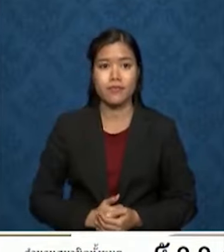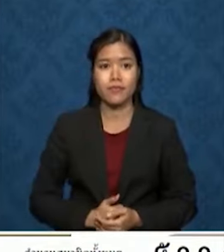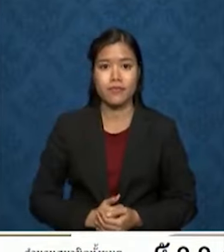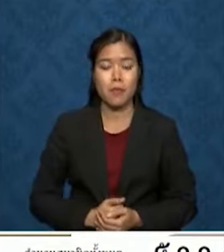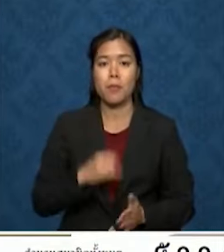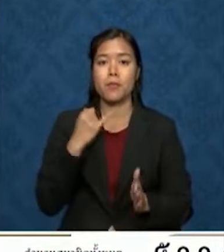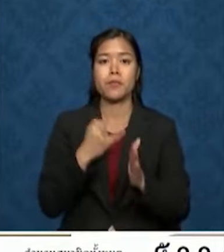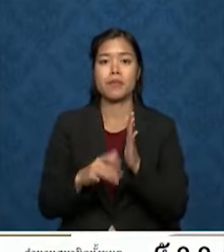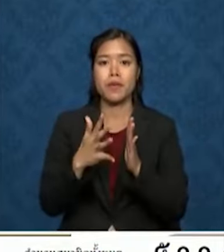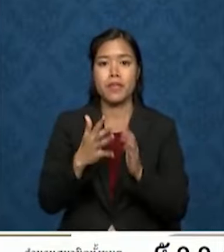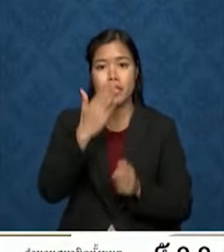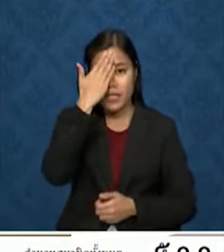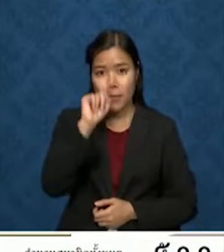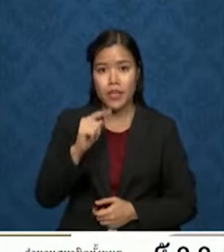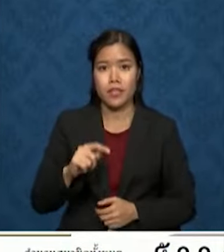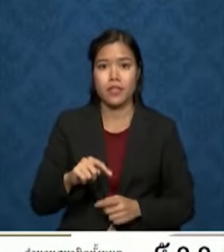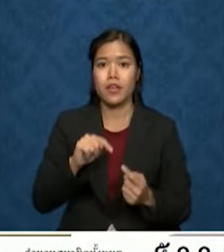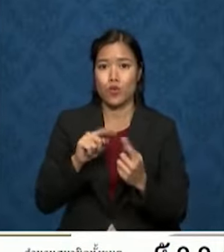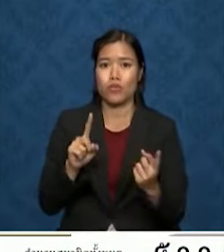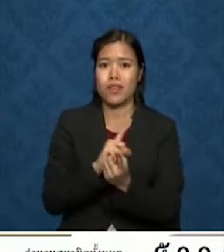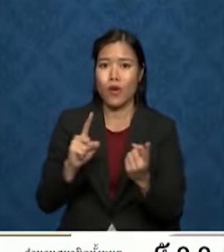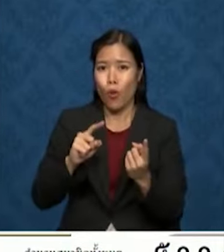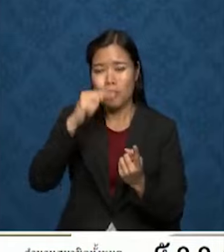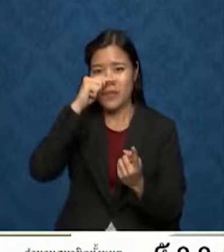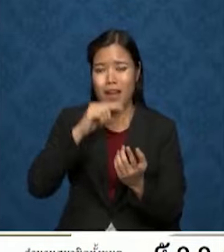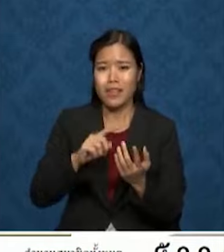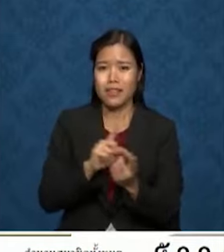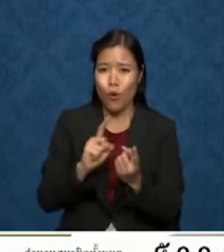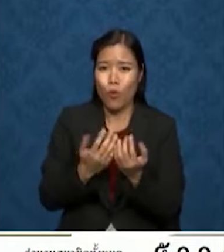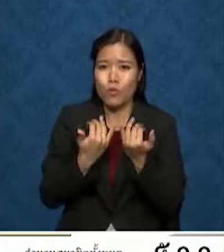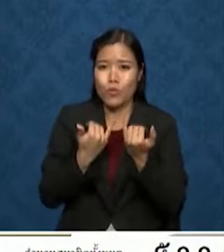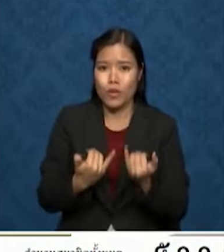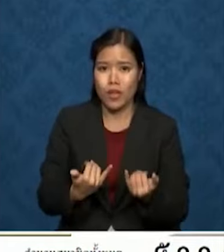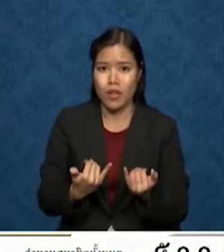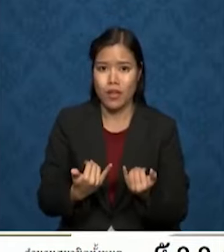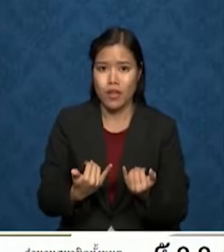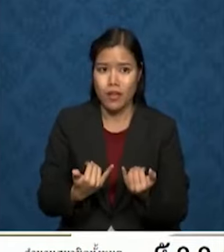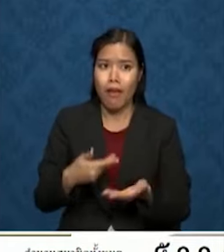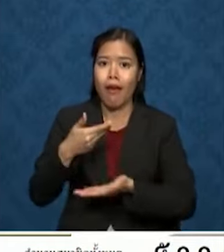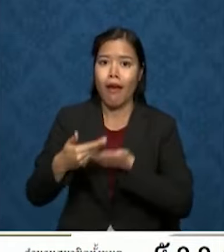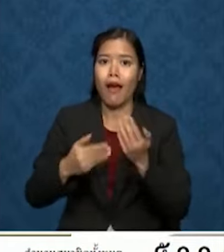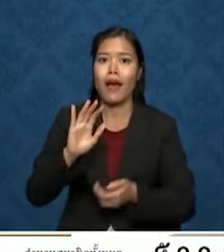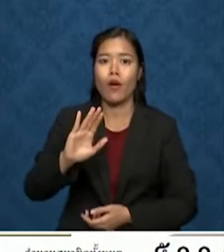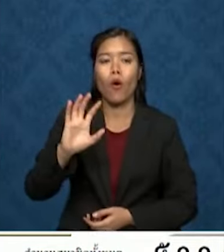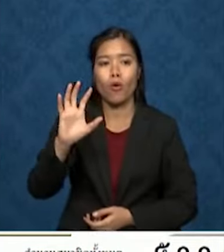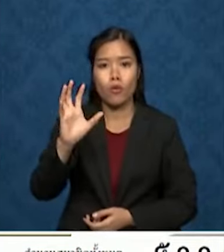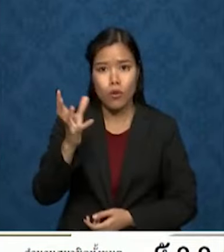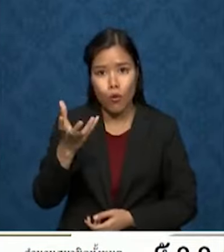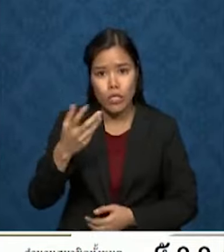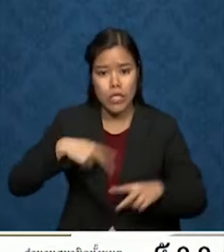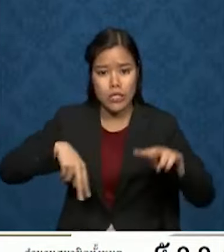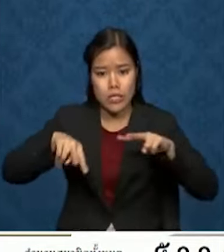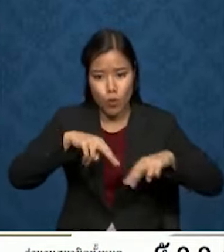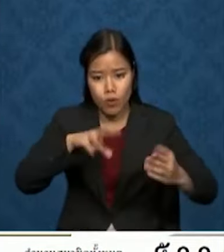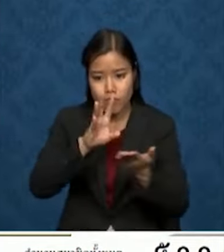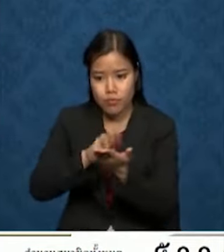ไม่ผดครับเพระว่าสัคมไยขนาดนี้องคกค้าโลกเขาออกกสำหรจมาแล้